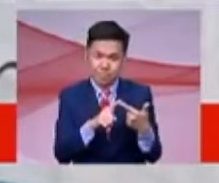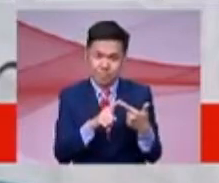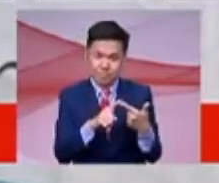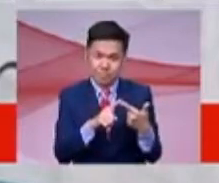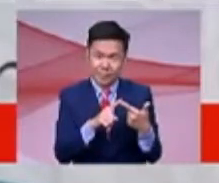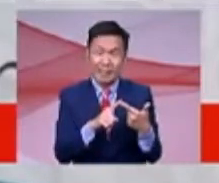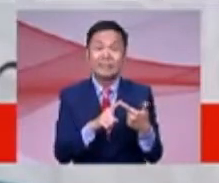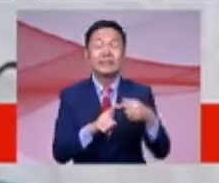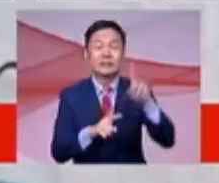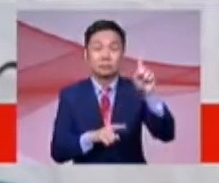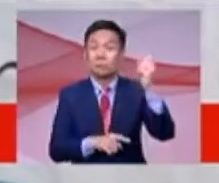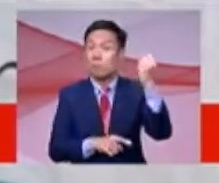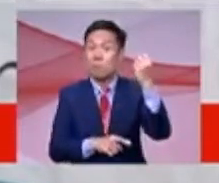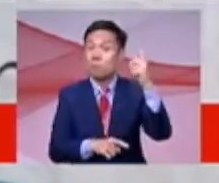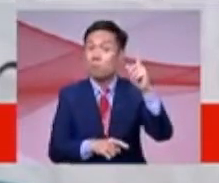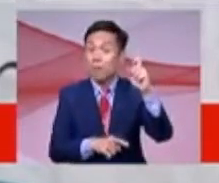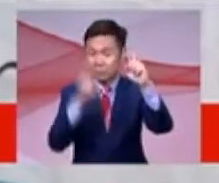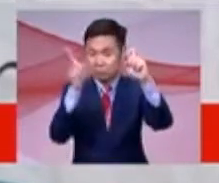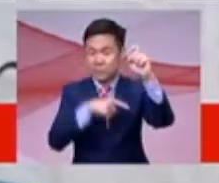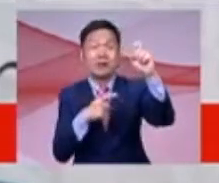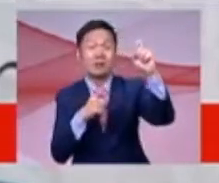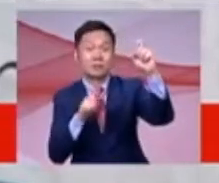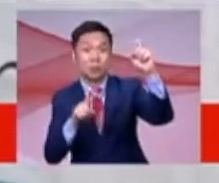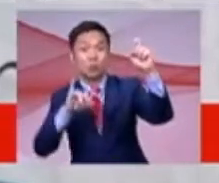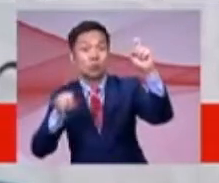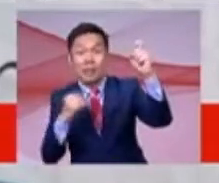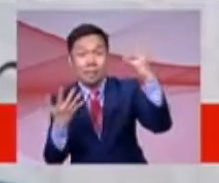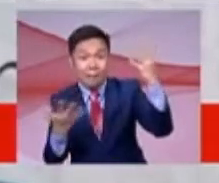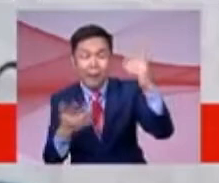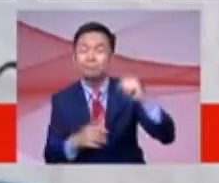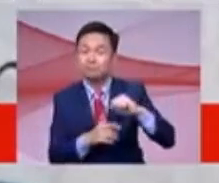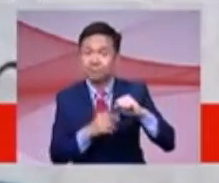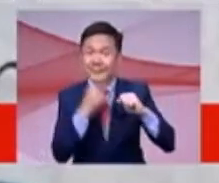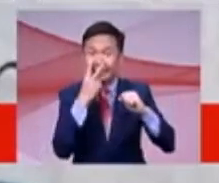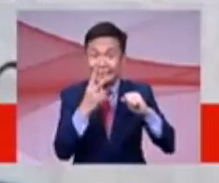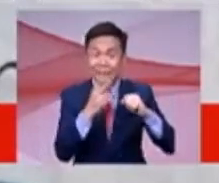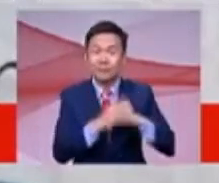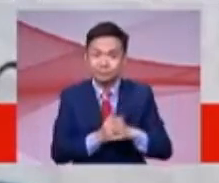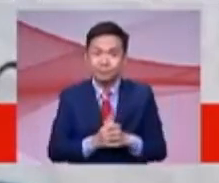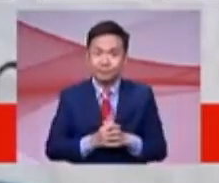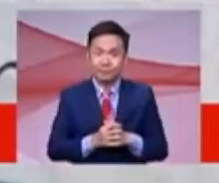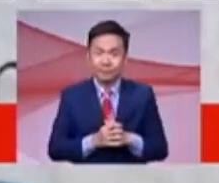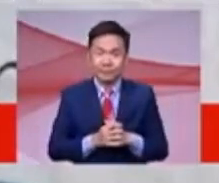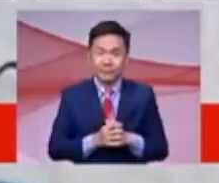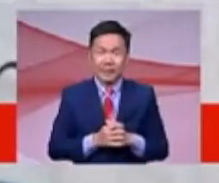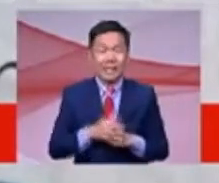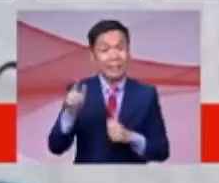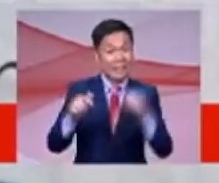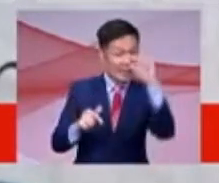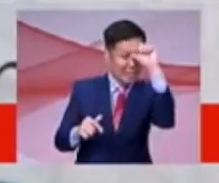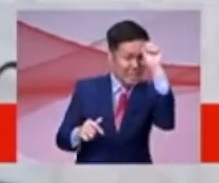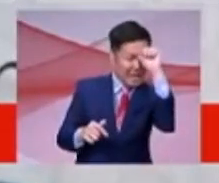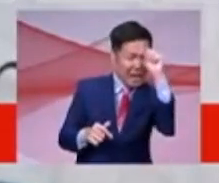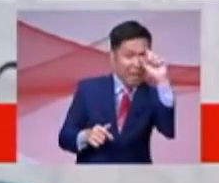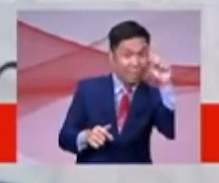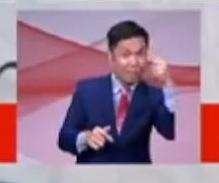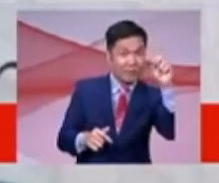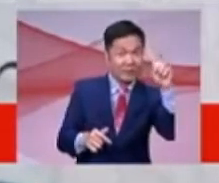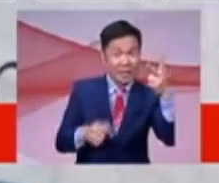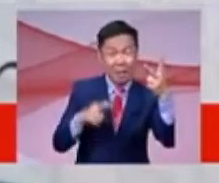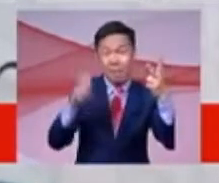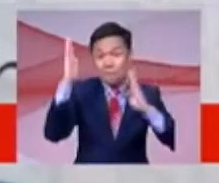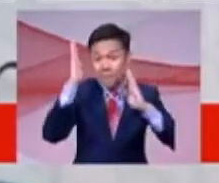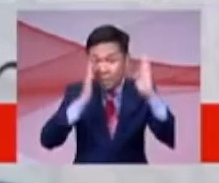per 1 juta penduduk. Jadi walaupun ada yang katakan India lepas tu disusuli oleh